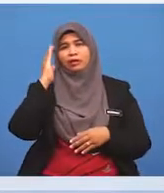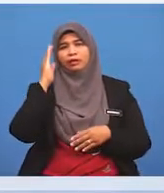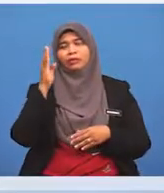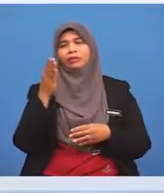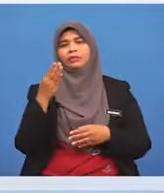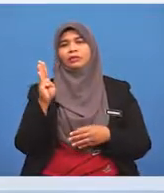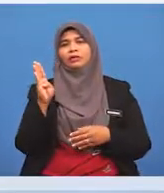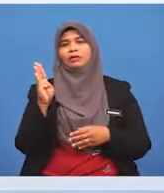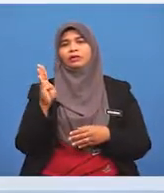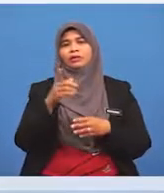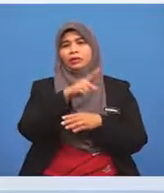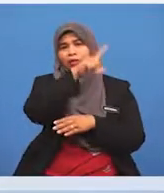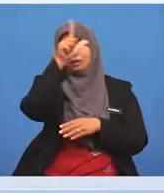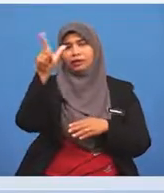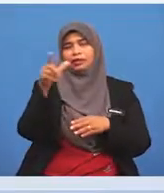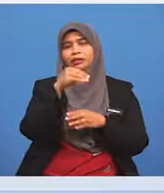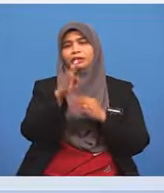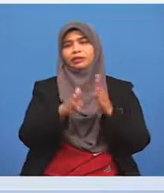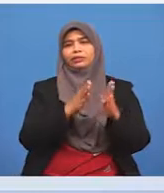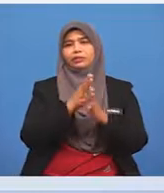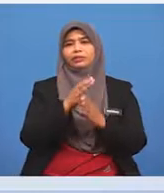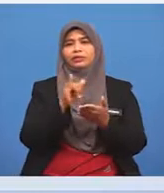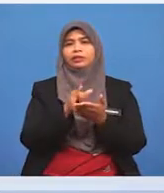kemudian kami pisahkan antara keduanya.